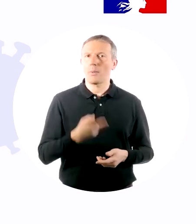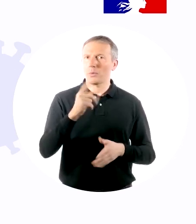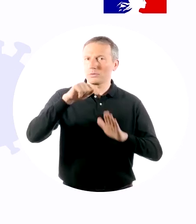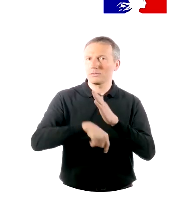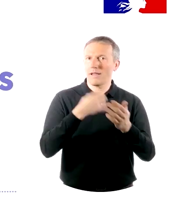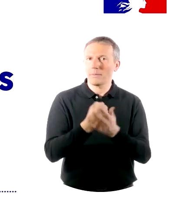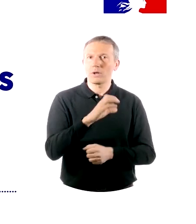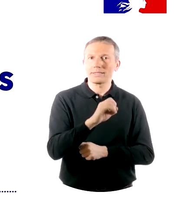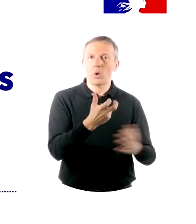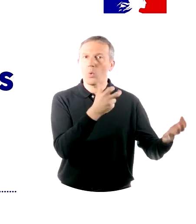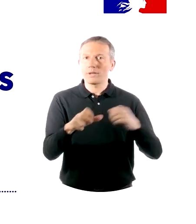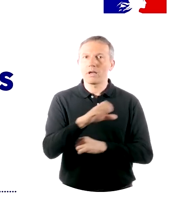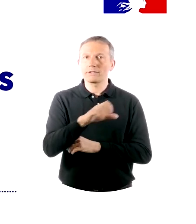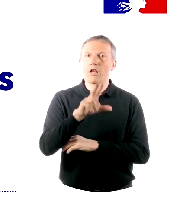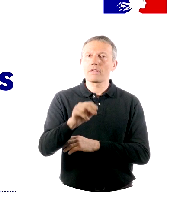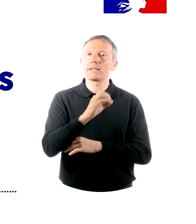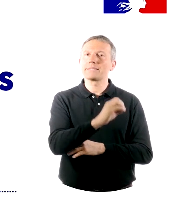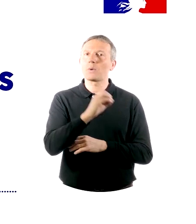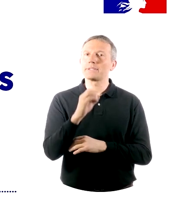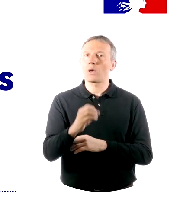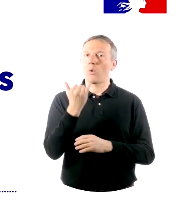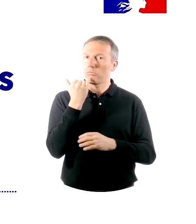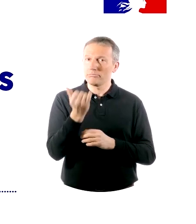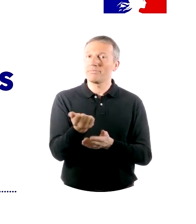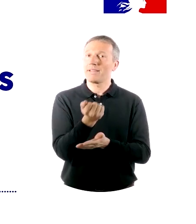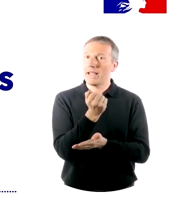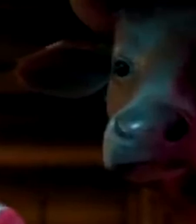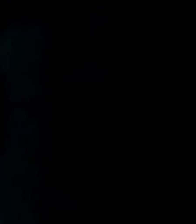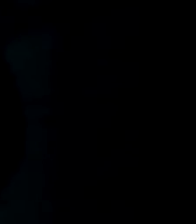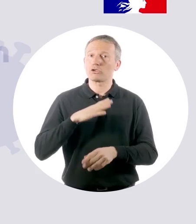embrassades. Plus d'informations au 0800 130 00.